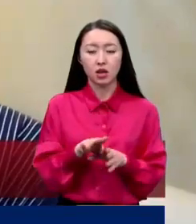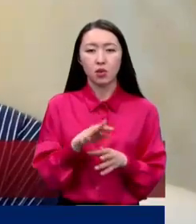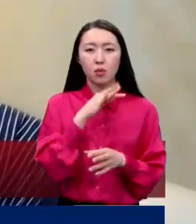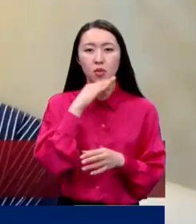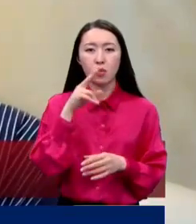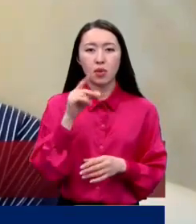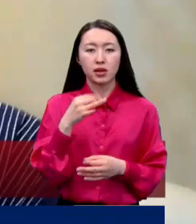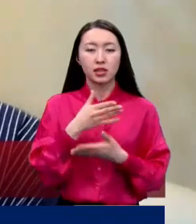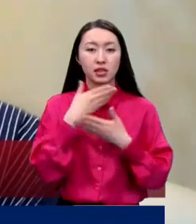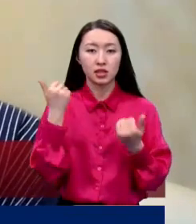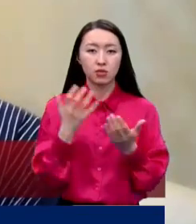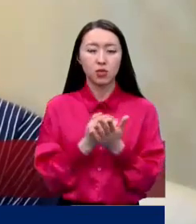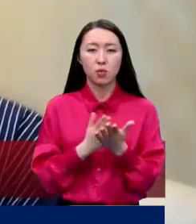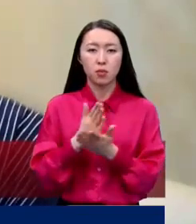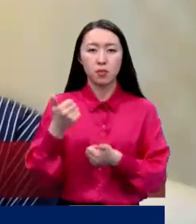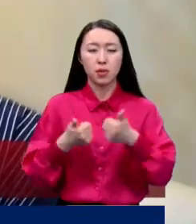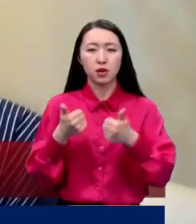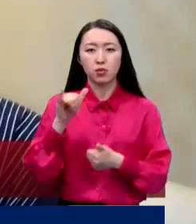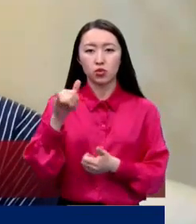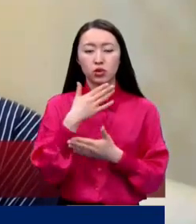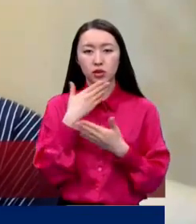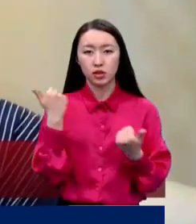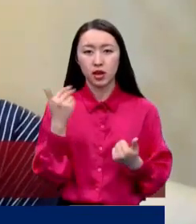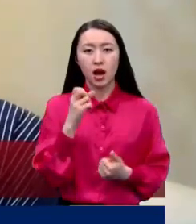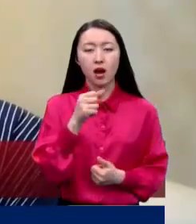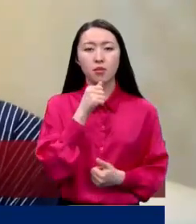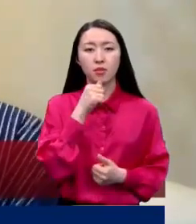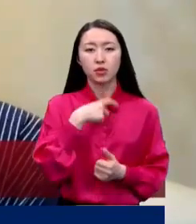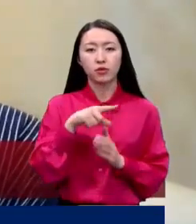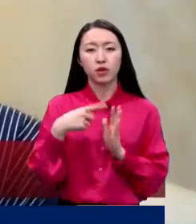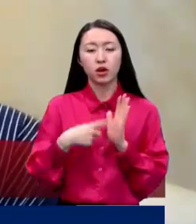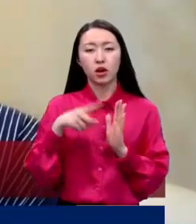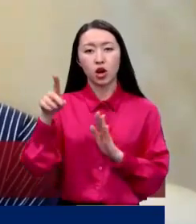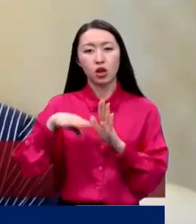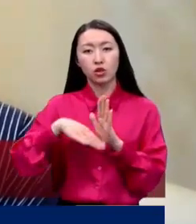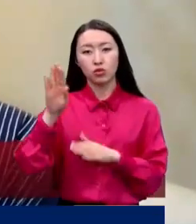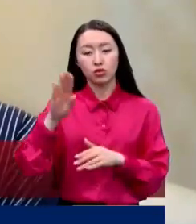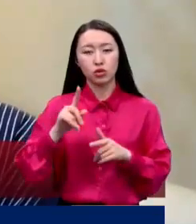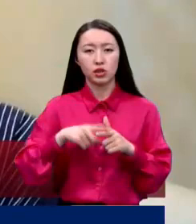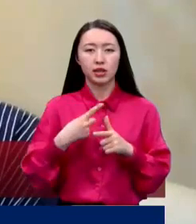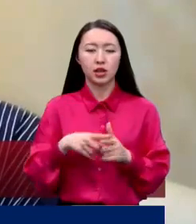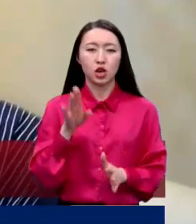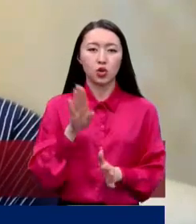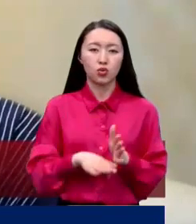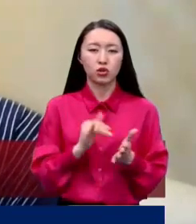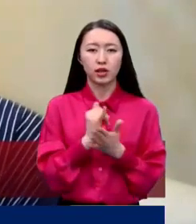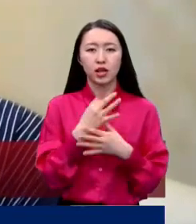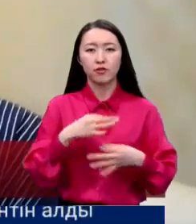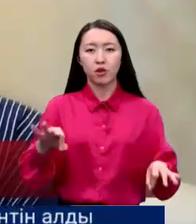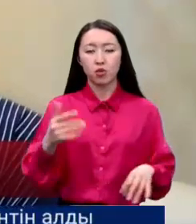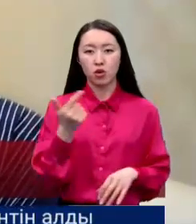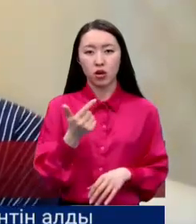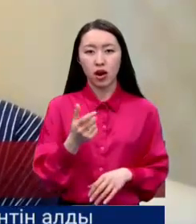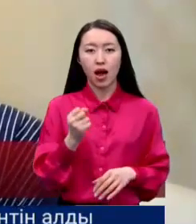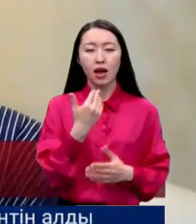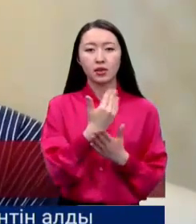нету и такой политической борьбы нету. А вот задайте себе вопрос, это лучше для свобод граждан или хуже? А в таких странах,